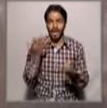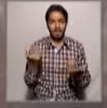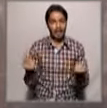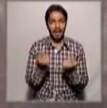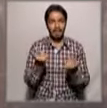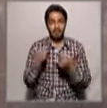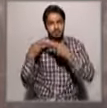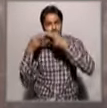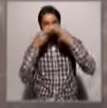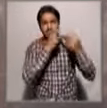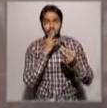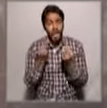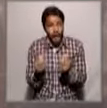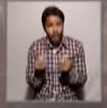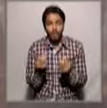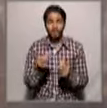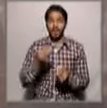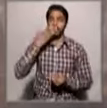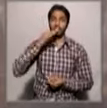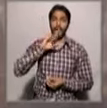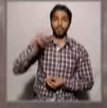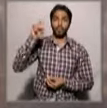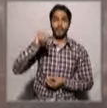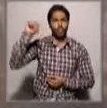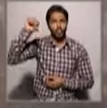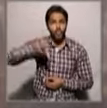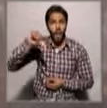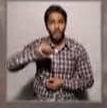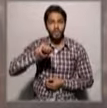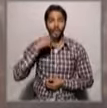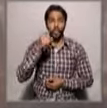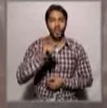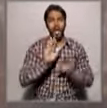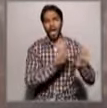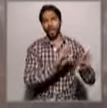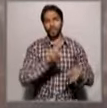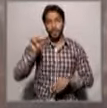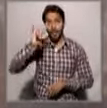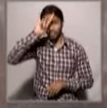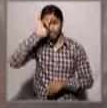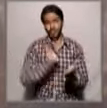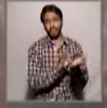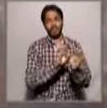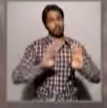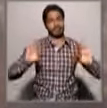تسمى بأسماء الجاهلية فكان يغير اسمه كما غير اسم الحسن من حرب إلى